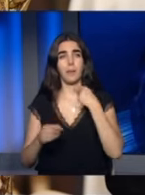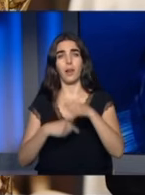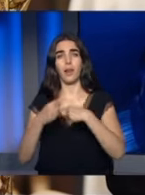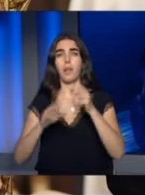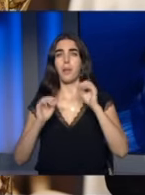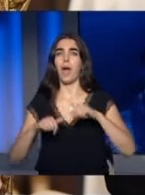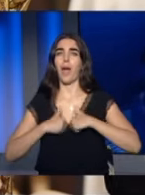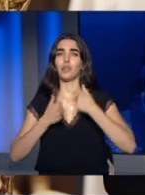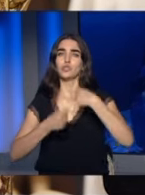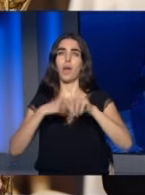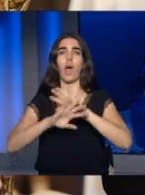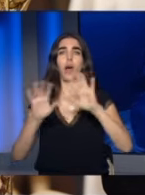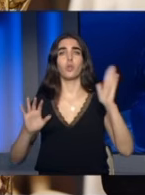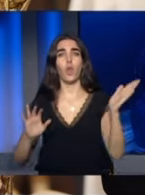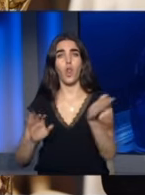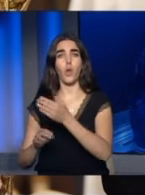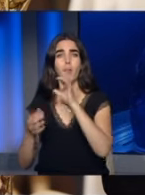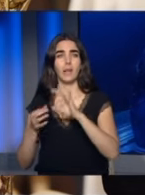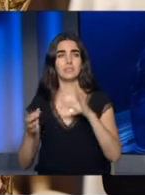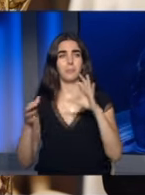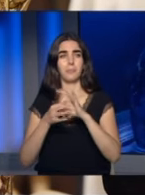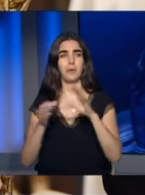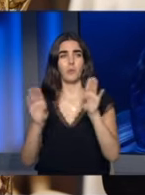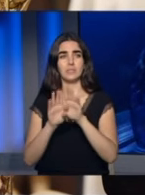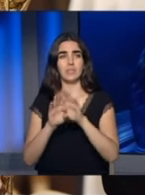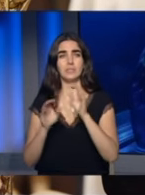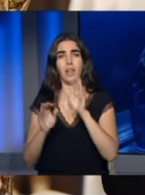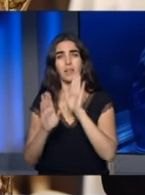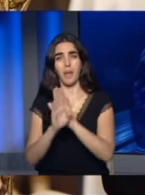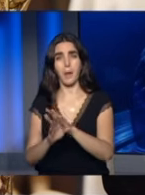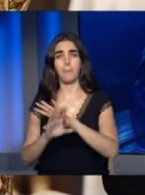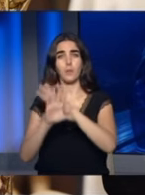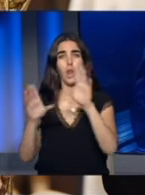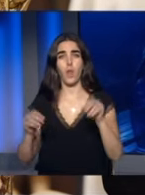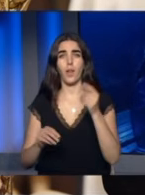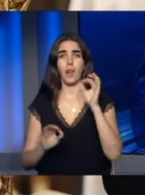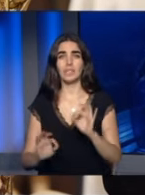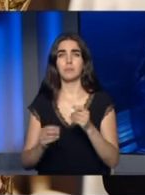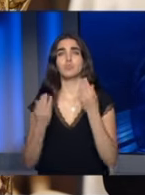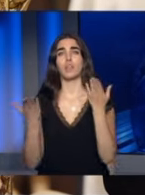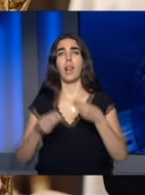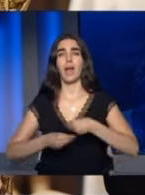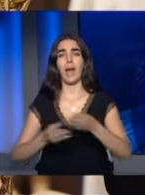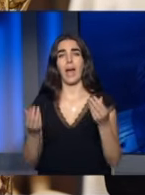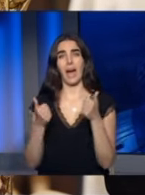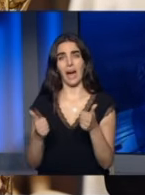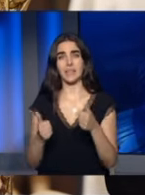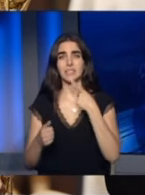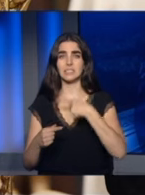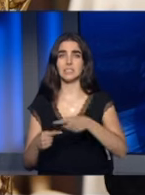اسرع وقت لكي تعود المؤسسات الى العمل المنتظم